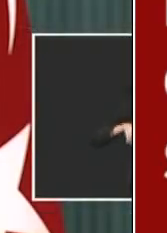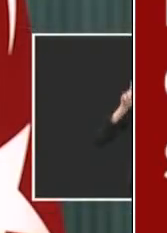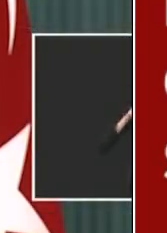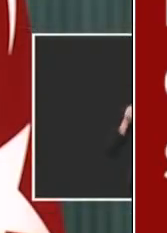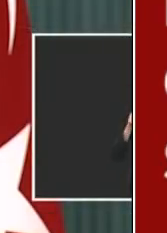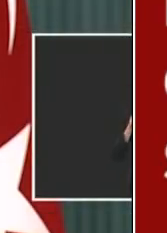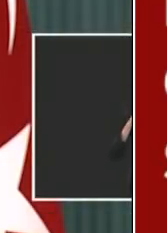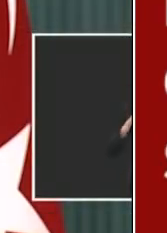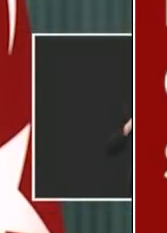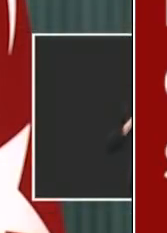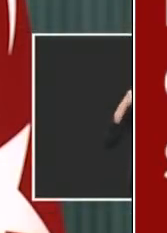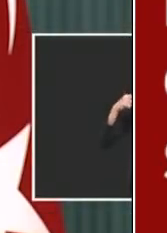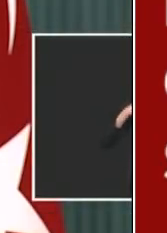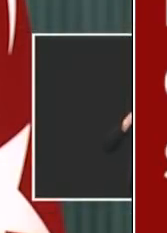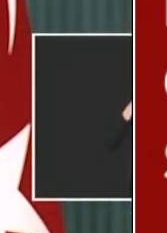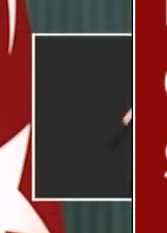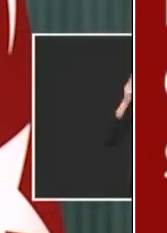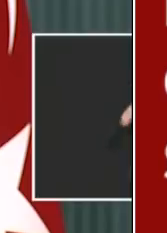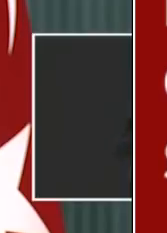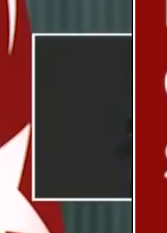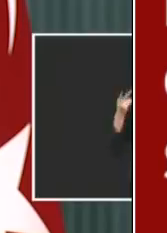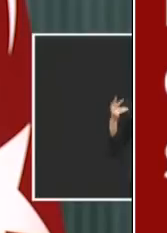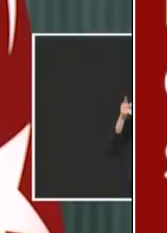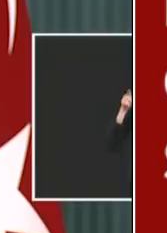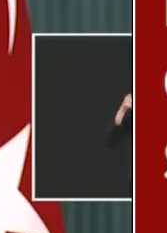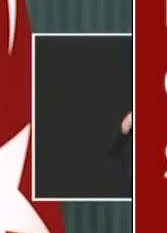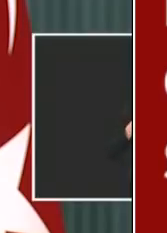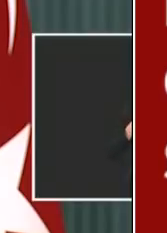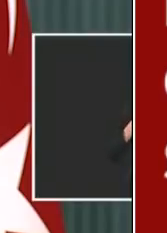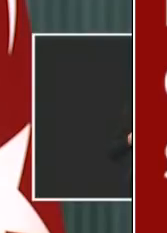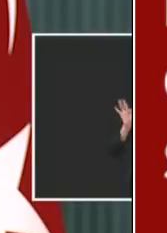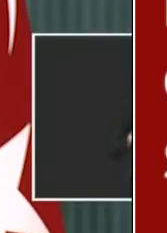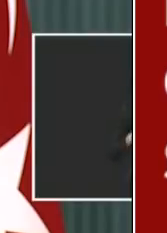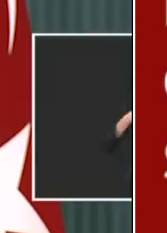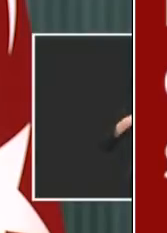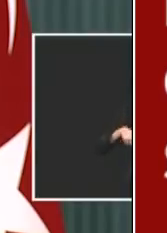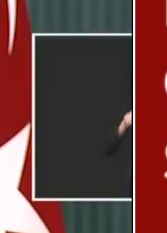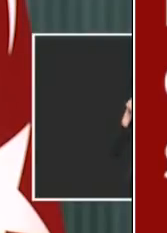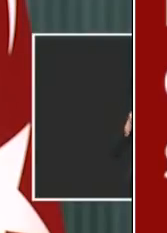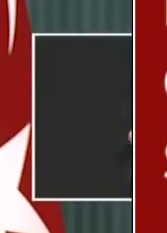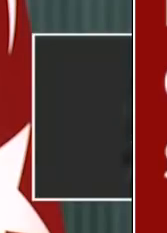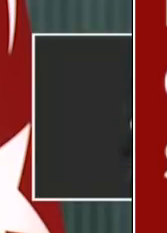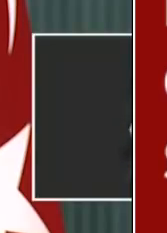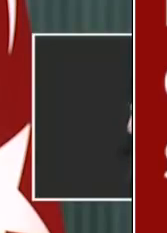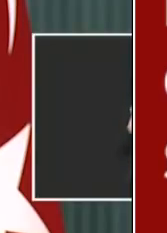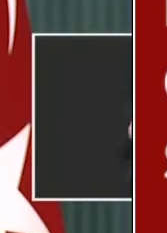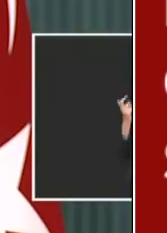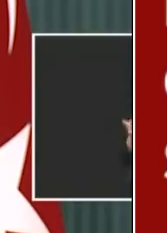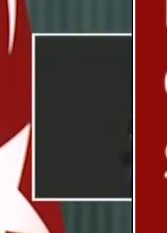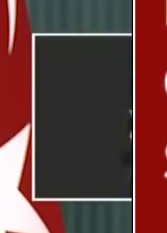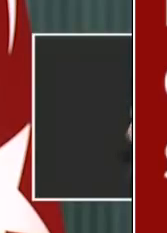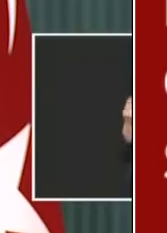emirşeyh temin davetine icabetle yüksek strateji komitemiz in7 toplantısını